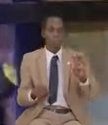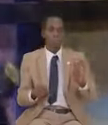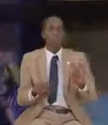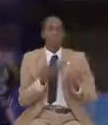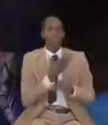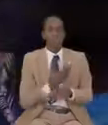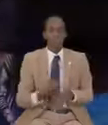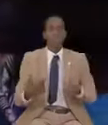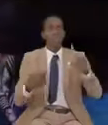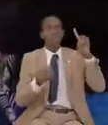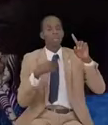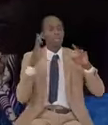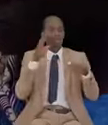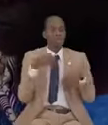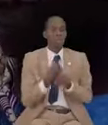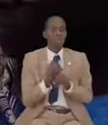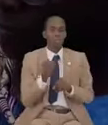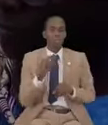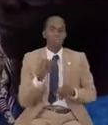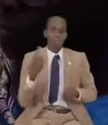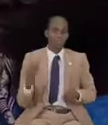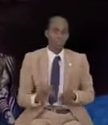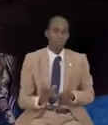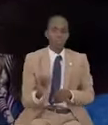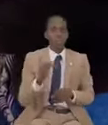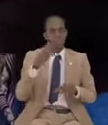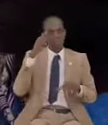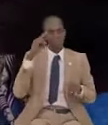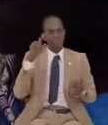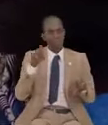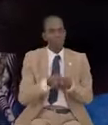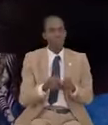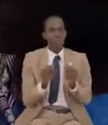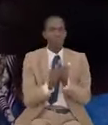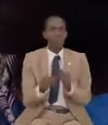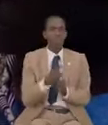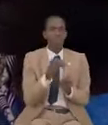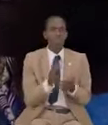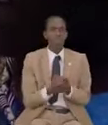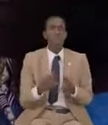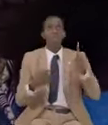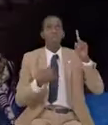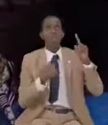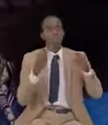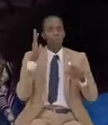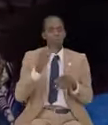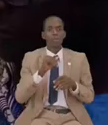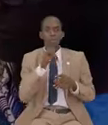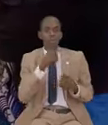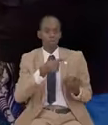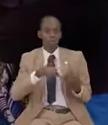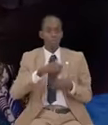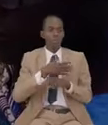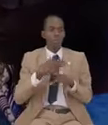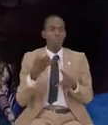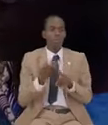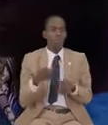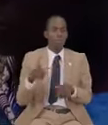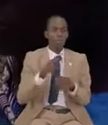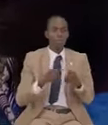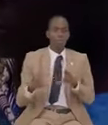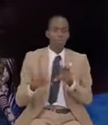je traiterai avec une alliance éternelle je ne me détournerai plus de je le ferai